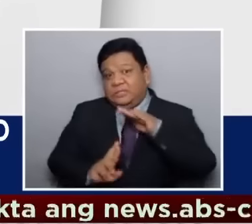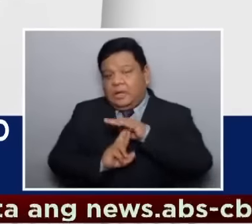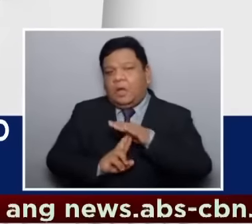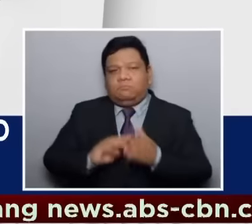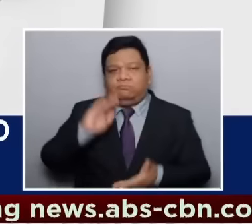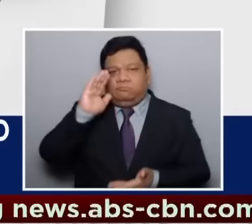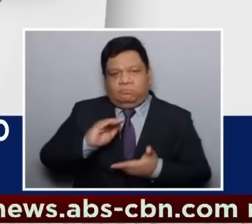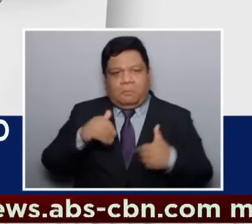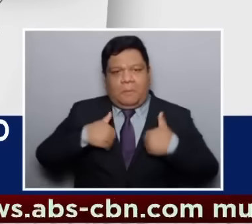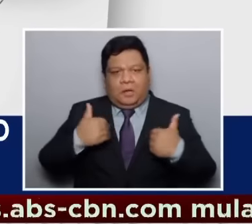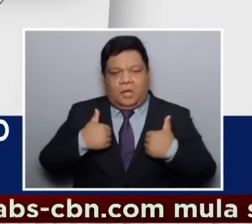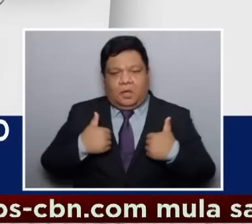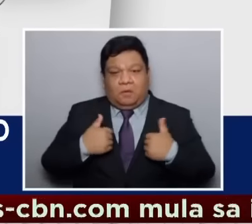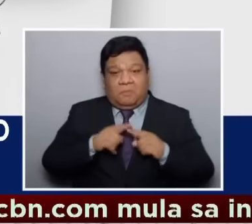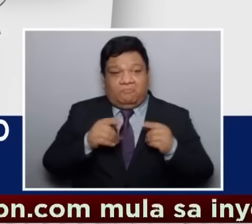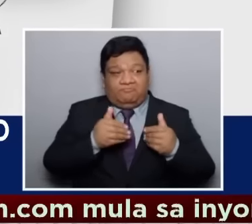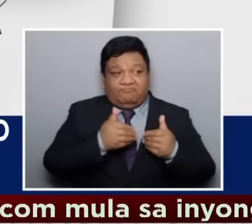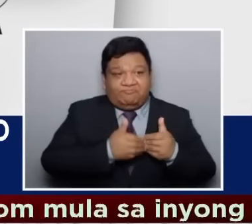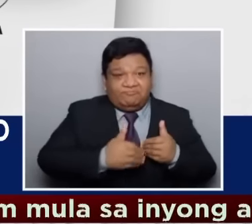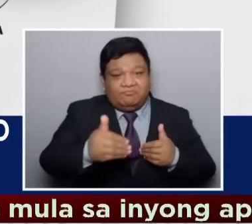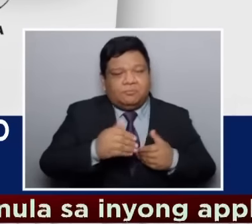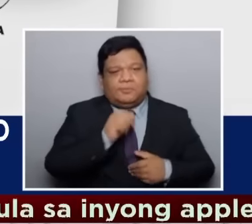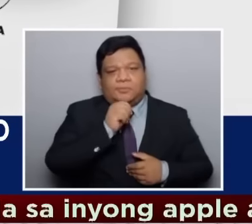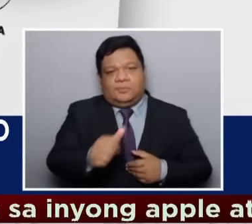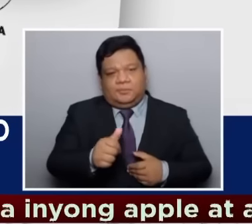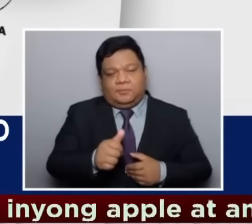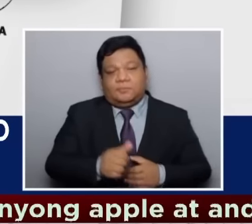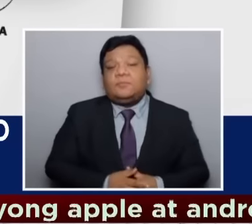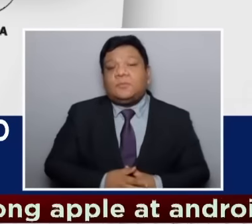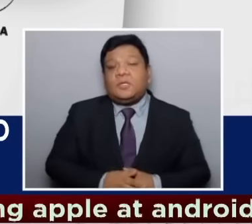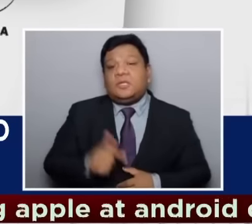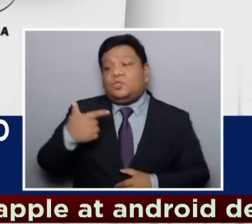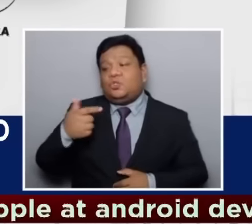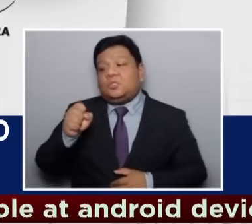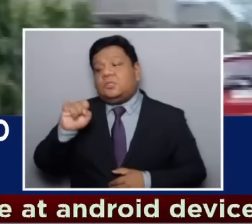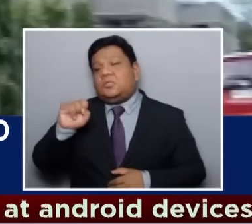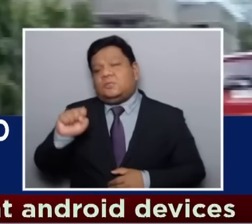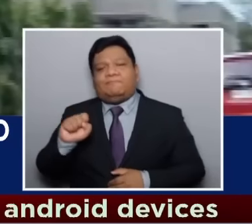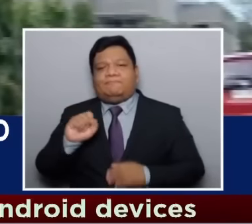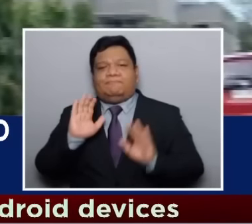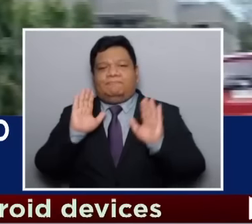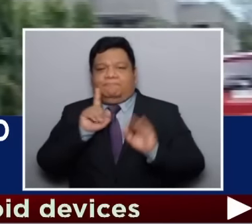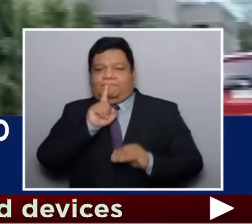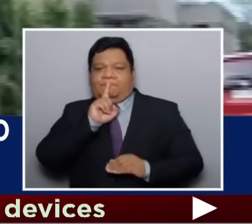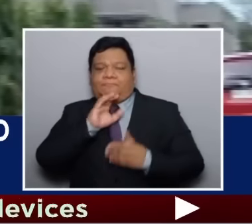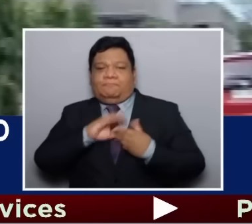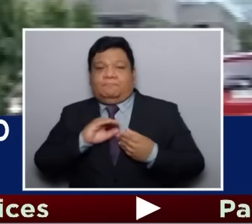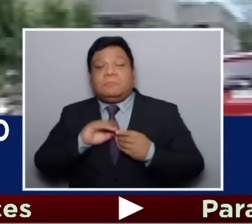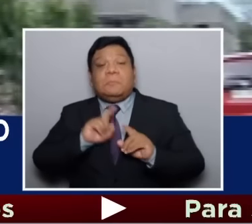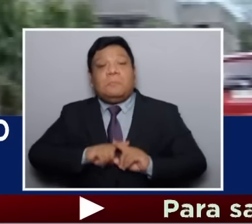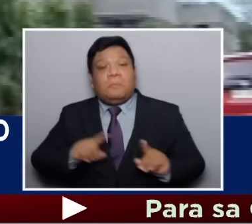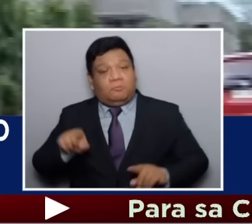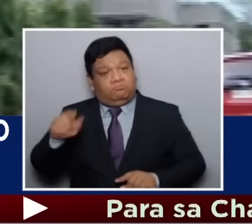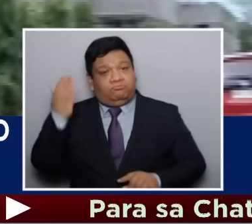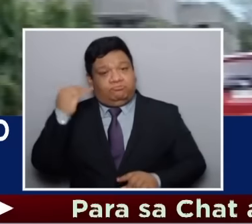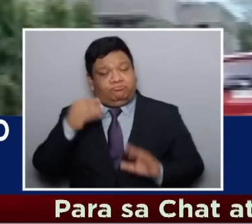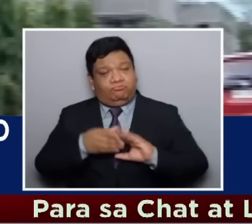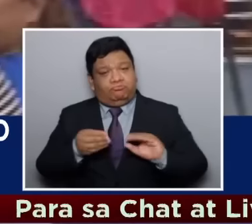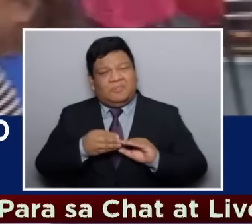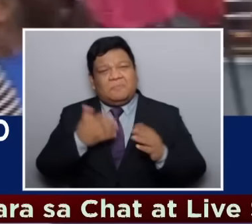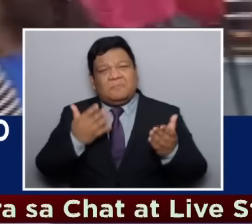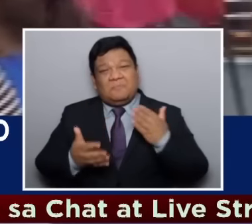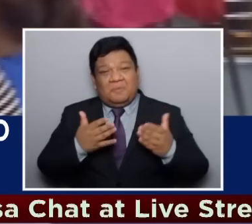Pero hindi ito umusad. Tumanggi munang magkomento ang GSIS sa issue, pero nauna na nilang sinabi na posibleng makaapekto